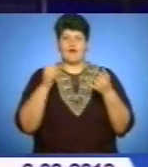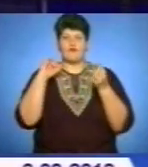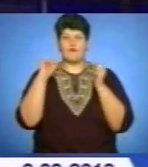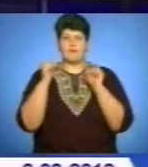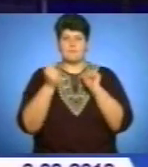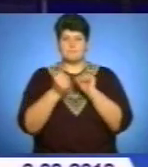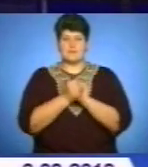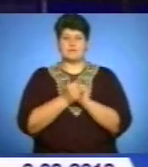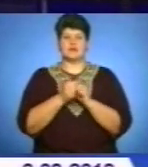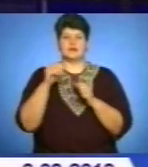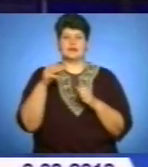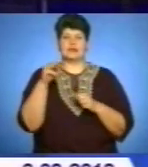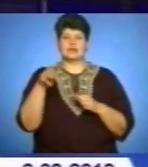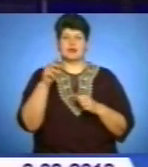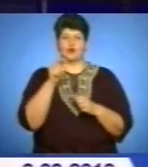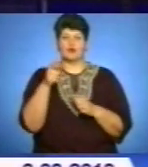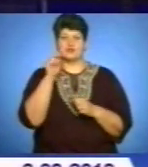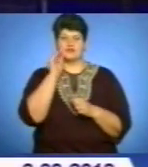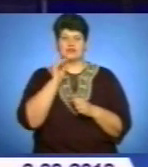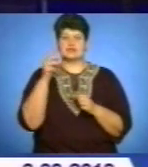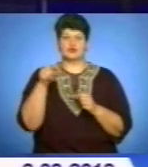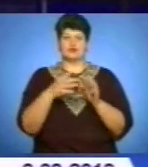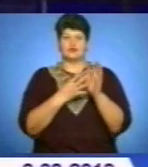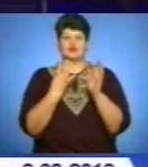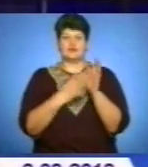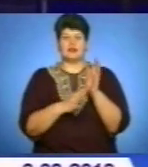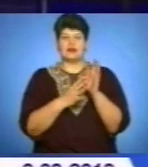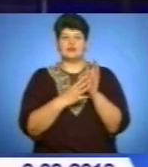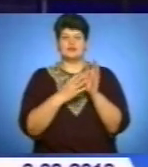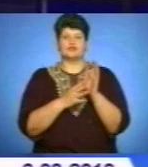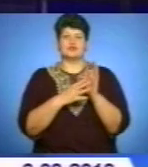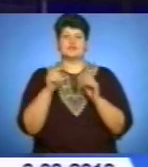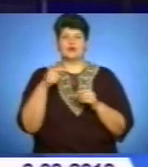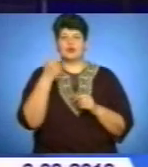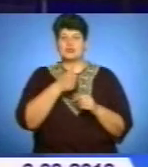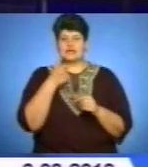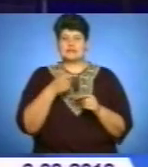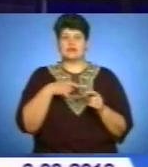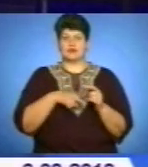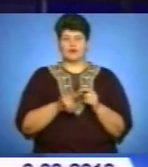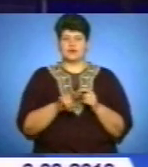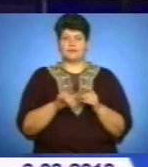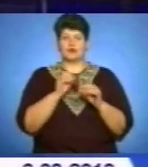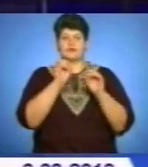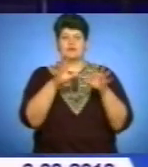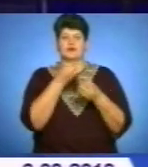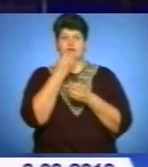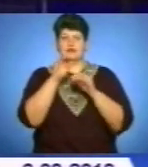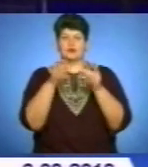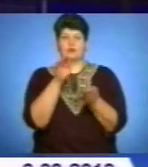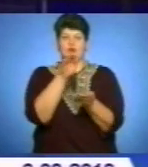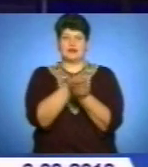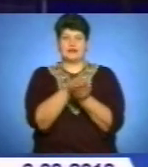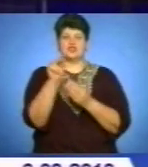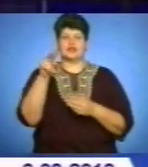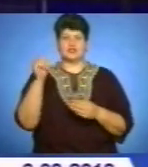нагоди 199-ї річниці від дня його народження. Поклав квіти до пам'ятника Великому Кобзареві. На його могилі на Чернечій